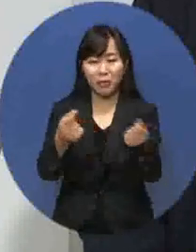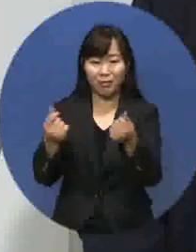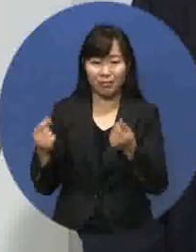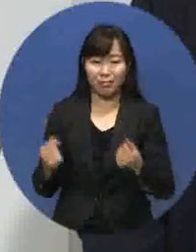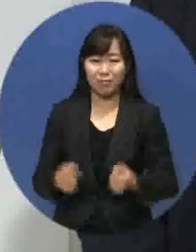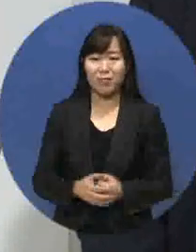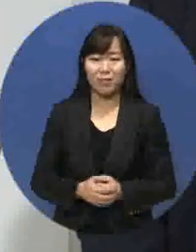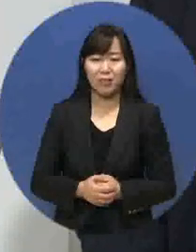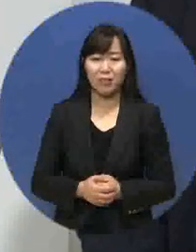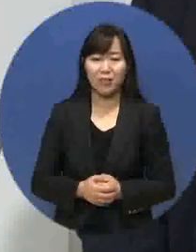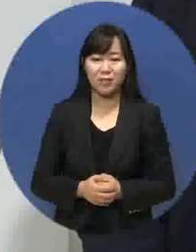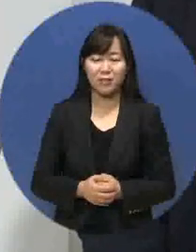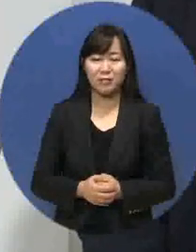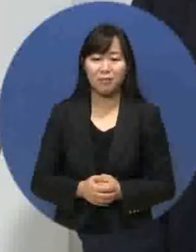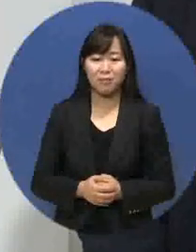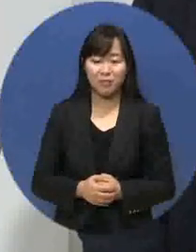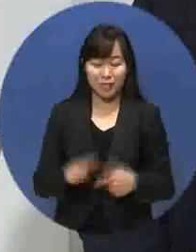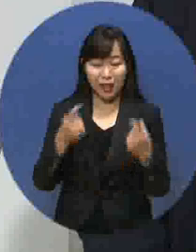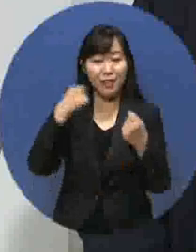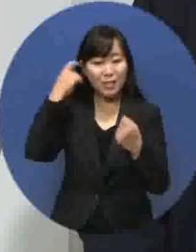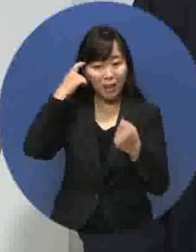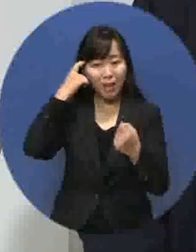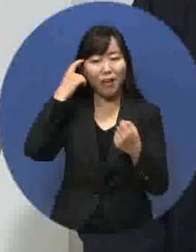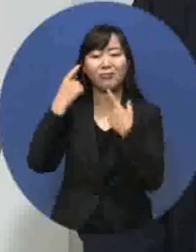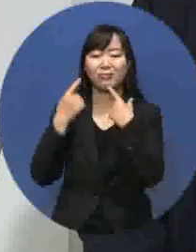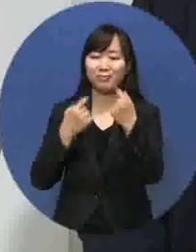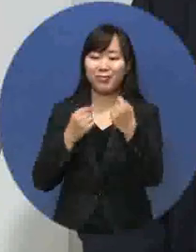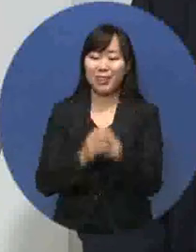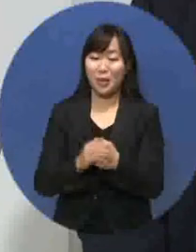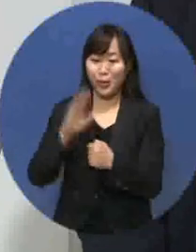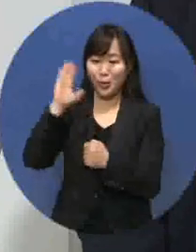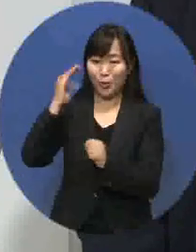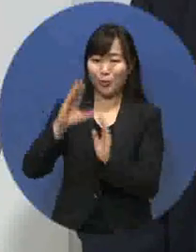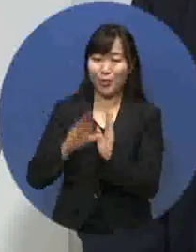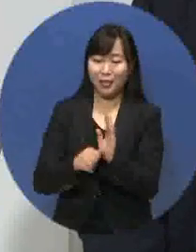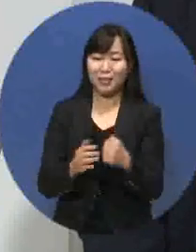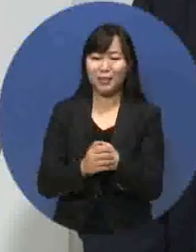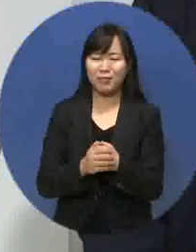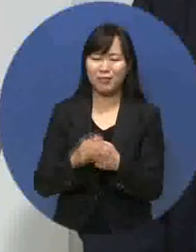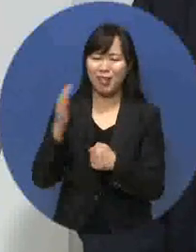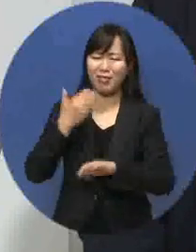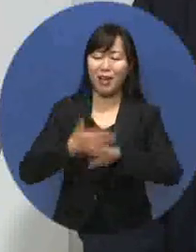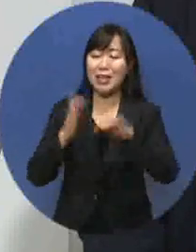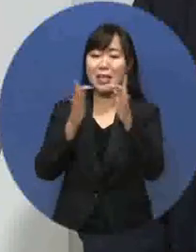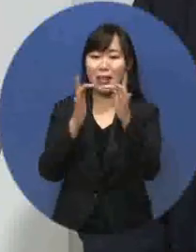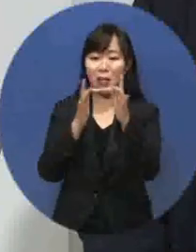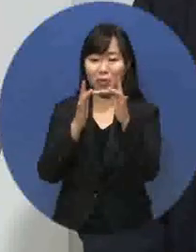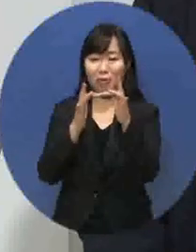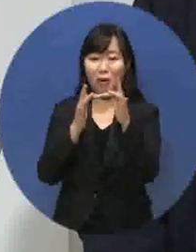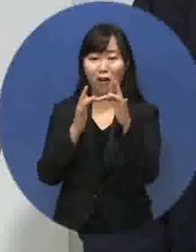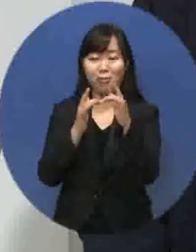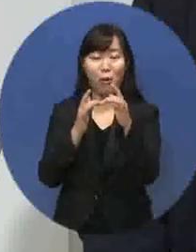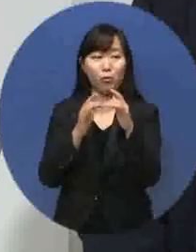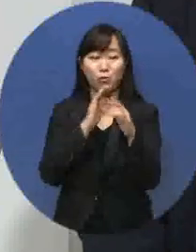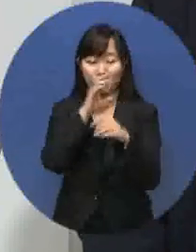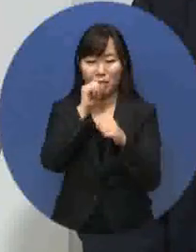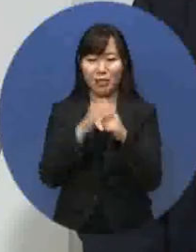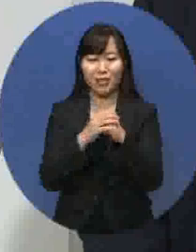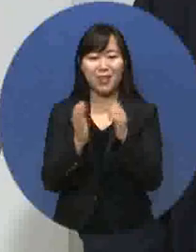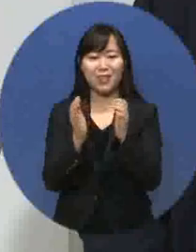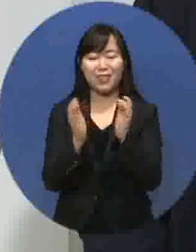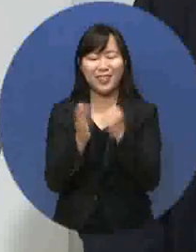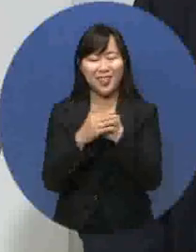비슷합니다. 아, 비슷하고. 그런 개념으로. 예, 예. 그리고 요즘엔 뭐 예전 같지 않아서 인터넷이 발달돼 있어서 인터넷으로 다 이렇게